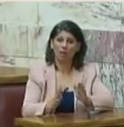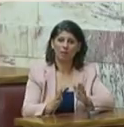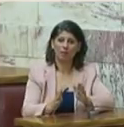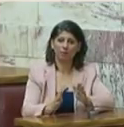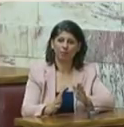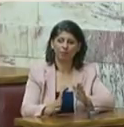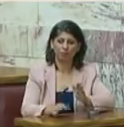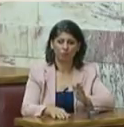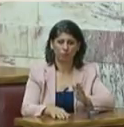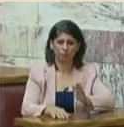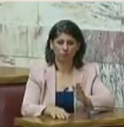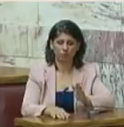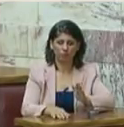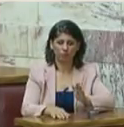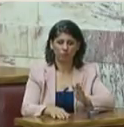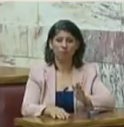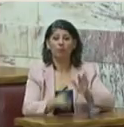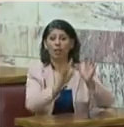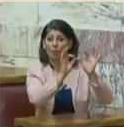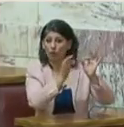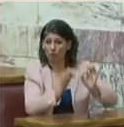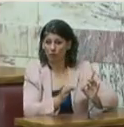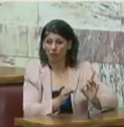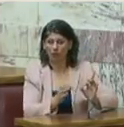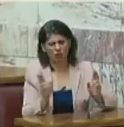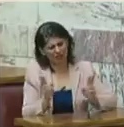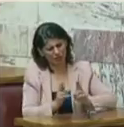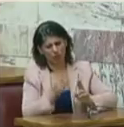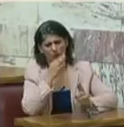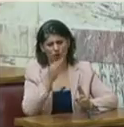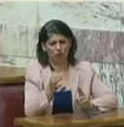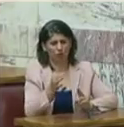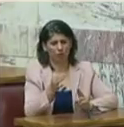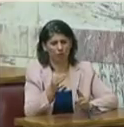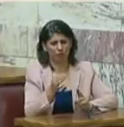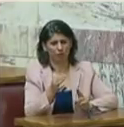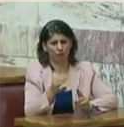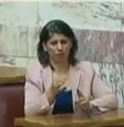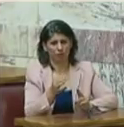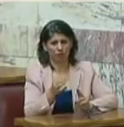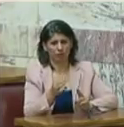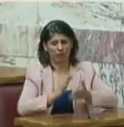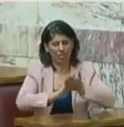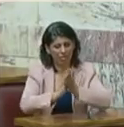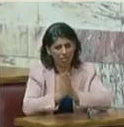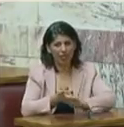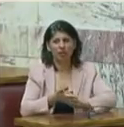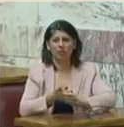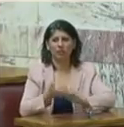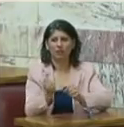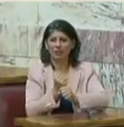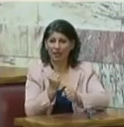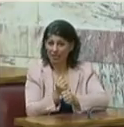περνάμε από το μοντέλο, δηλαδή με δύο λόγια να το πω έτσι, της συντριβής της εργασίας στο όνομα της